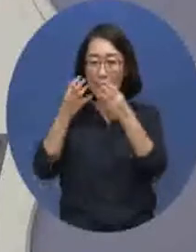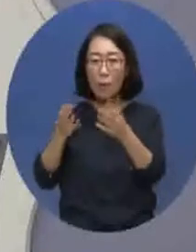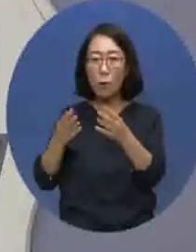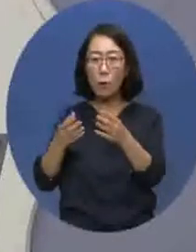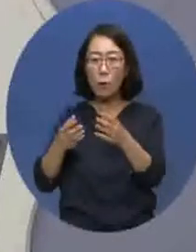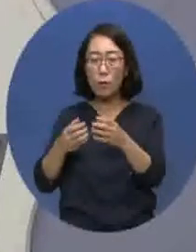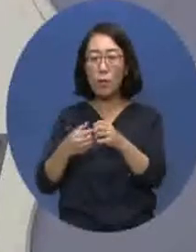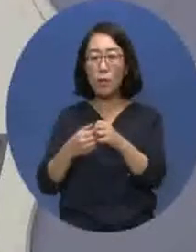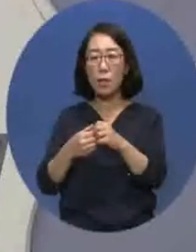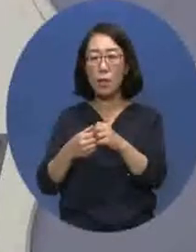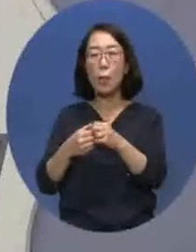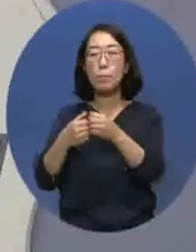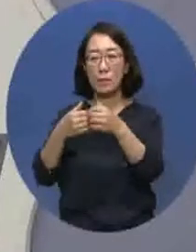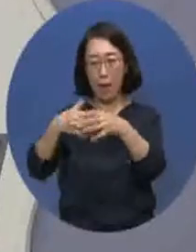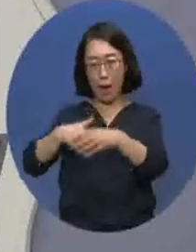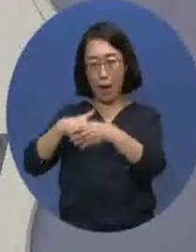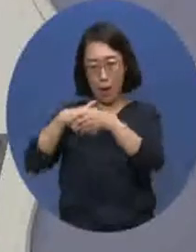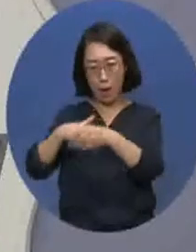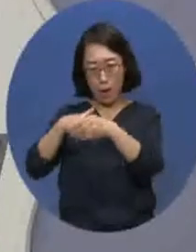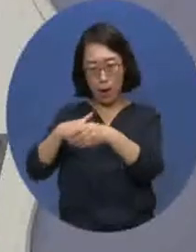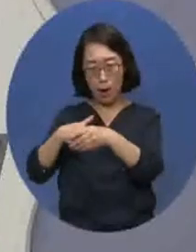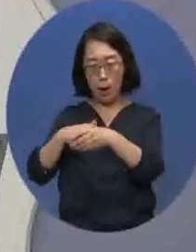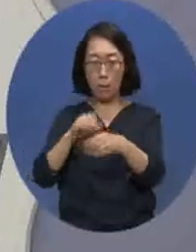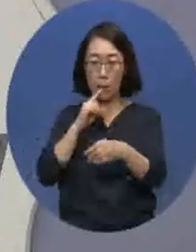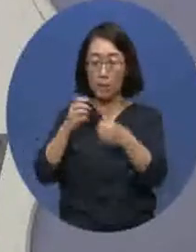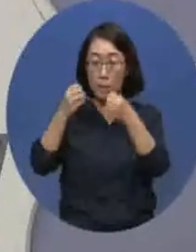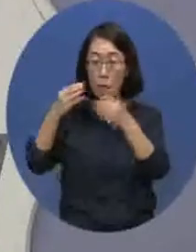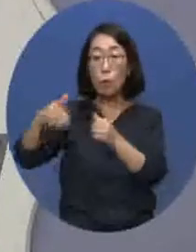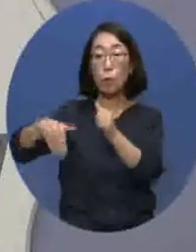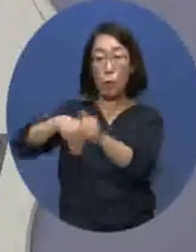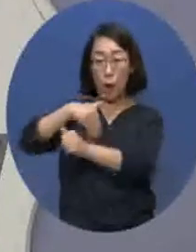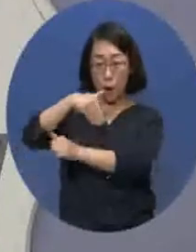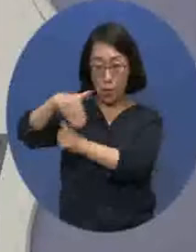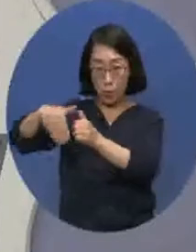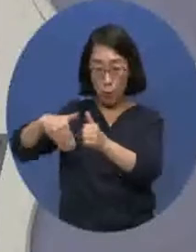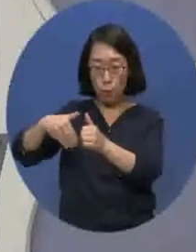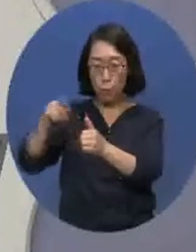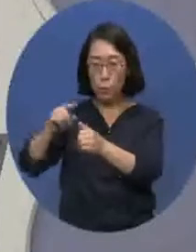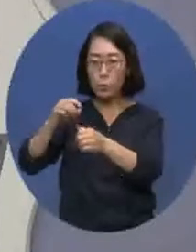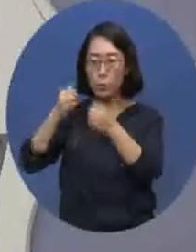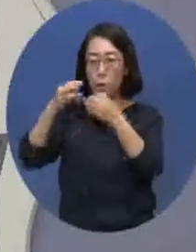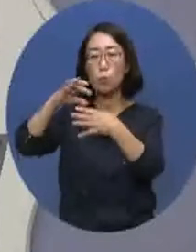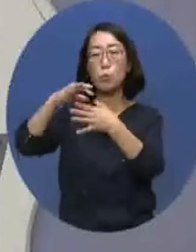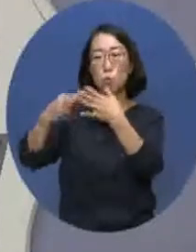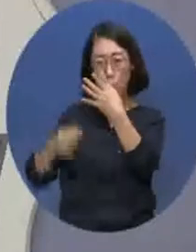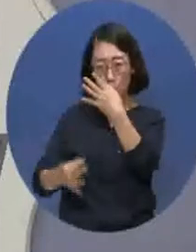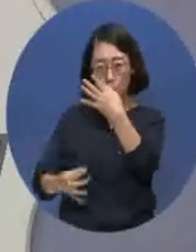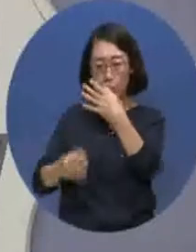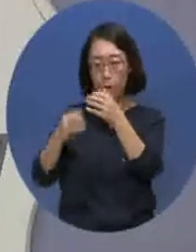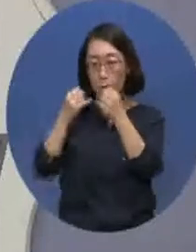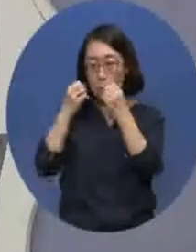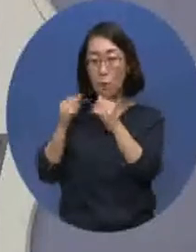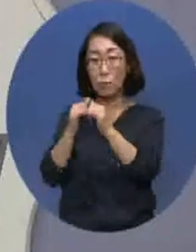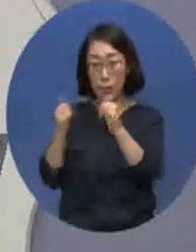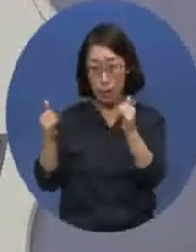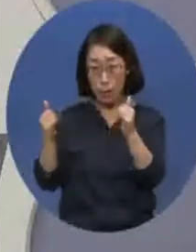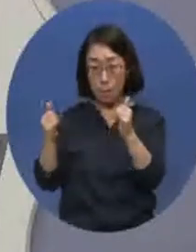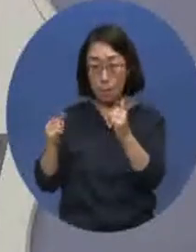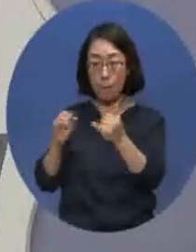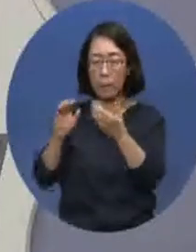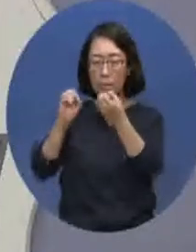협상을 하는 겁니다 새로운 협상 이라는 건 새로운 환경과 또 새로운 조건 새로운 사람 또 새로운